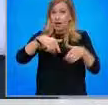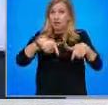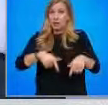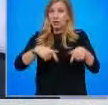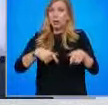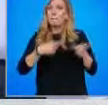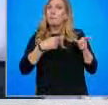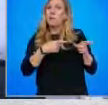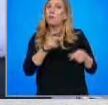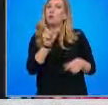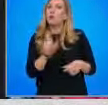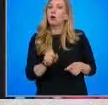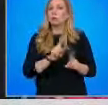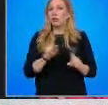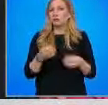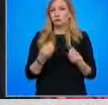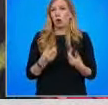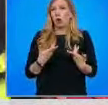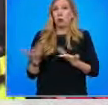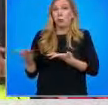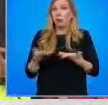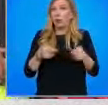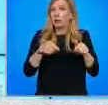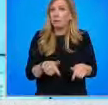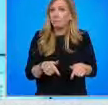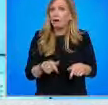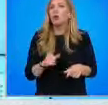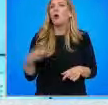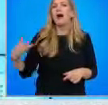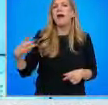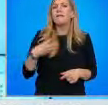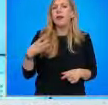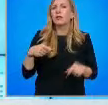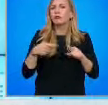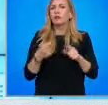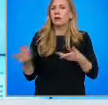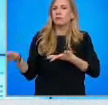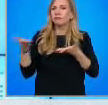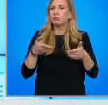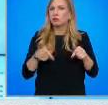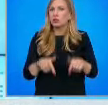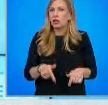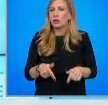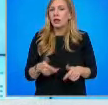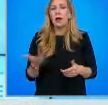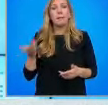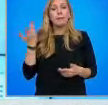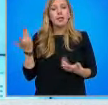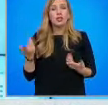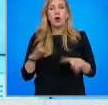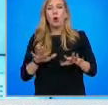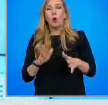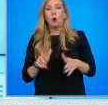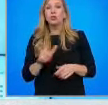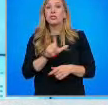интересно кой го е поканил там. Но ефектът от това посещение беше, че към може би